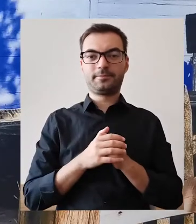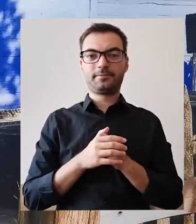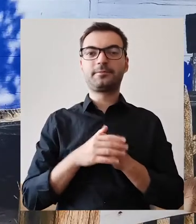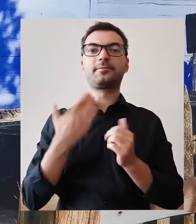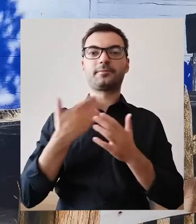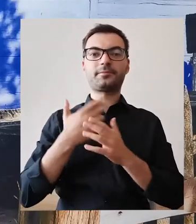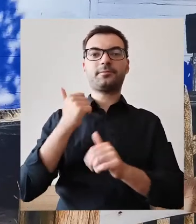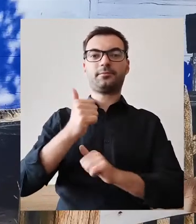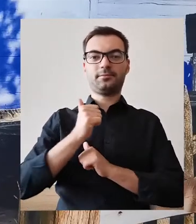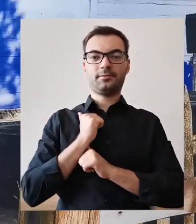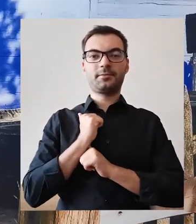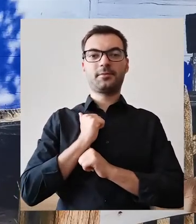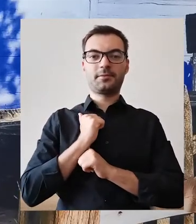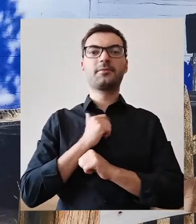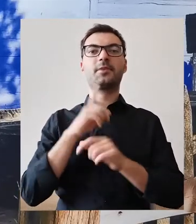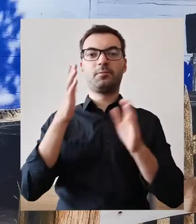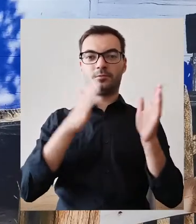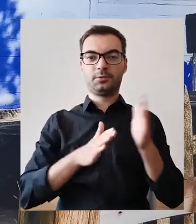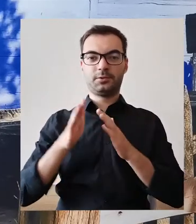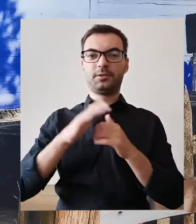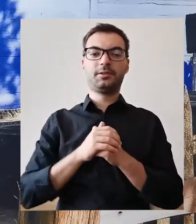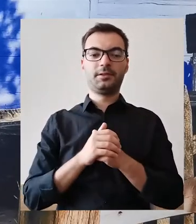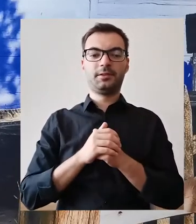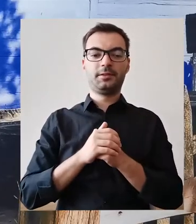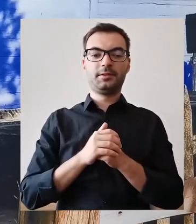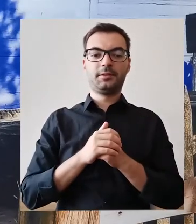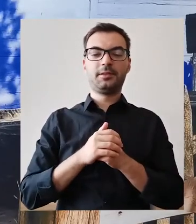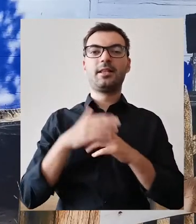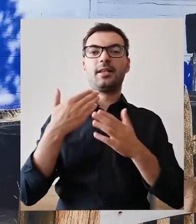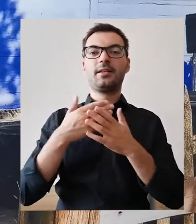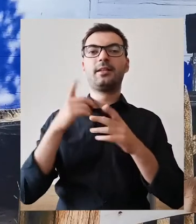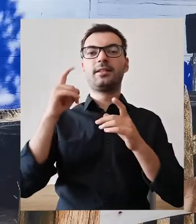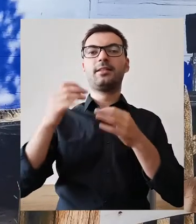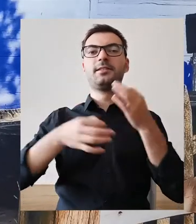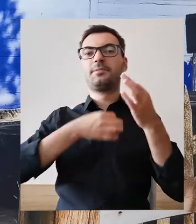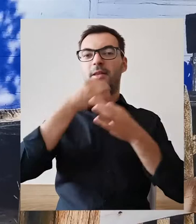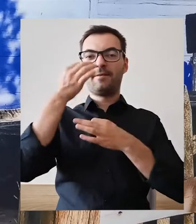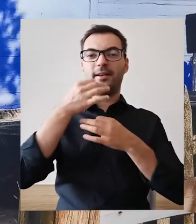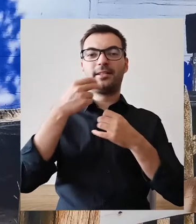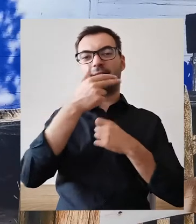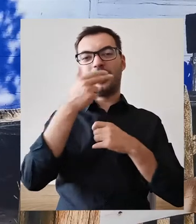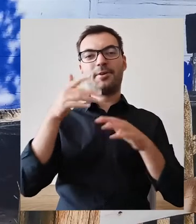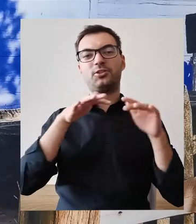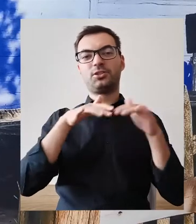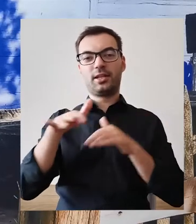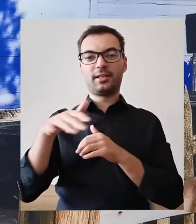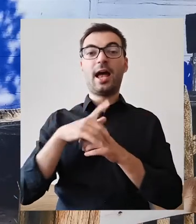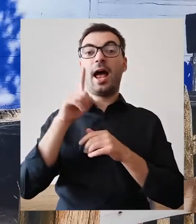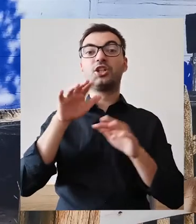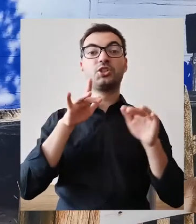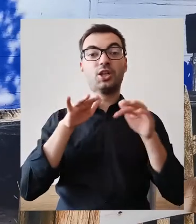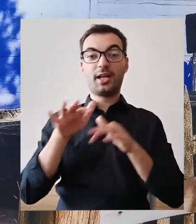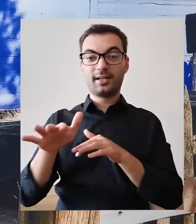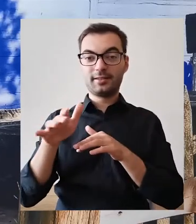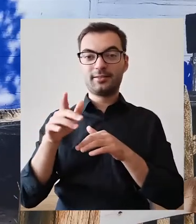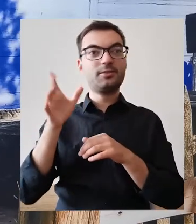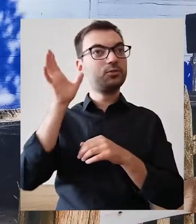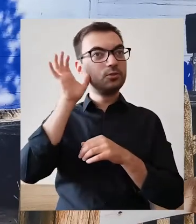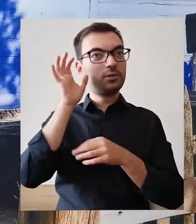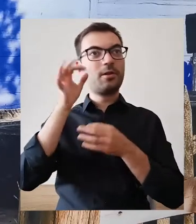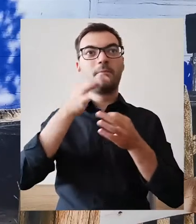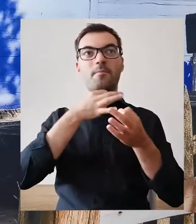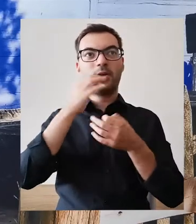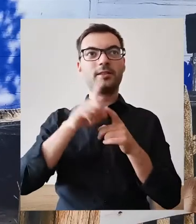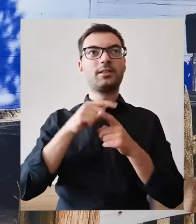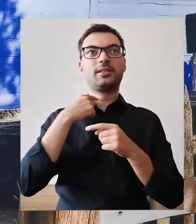dzielni wojowie do walki i pieśni o pilicy swojej biednej że zainteresowali narzeka słysząc